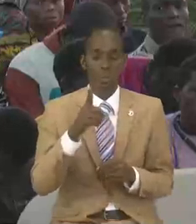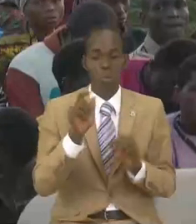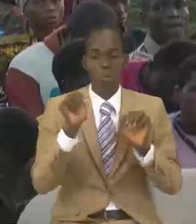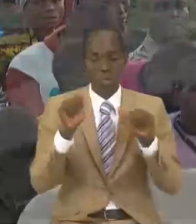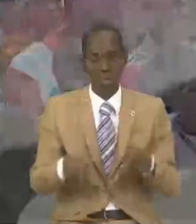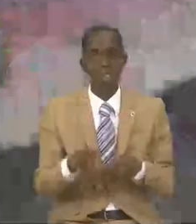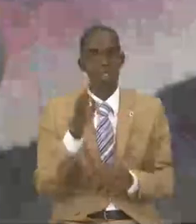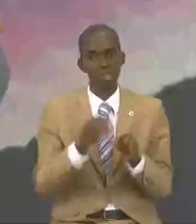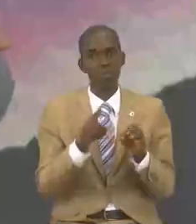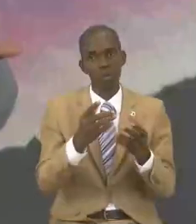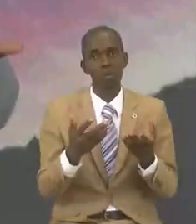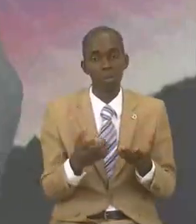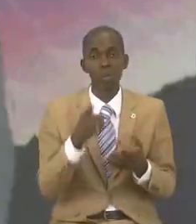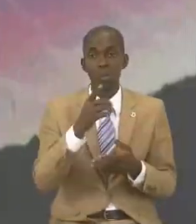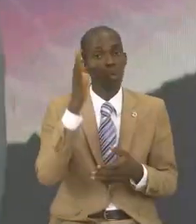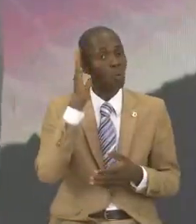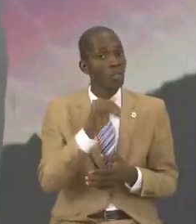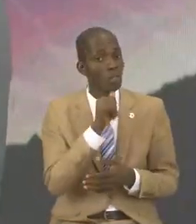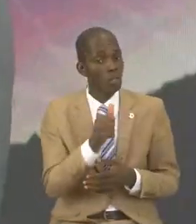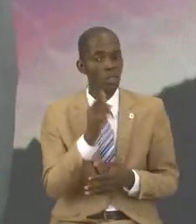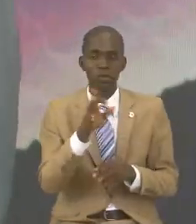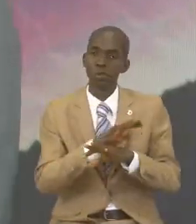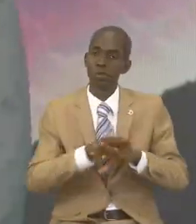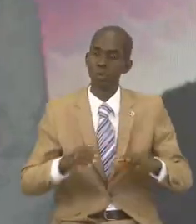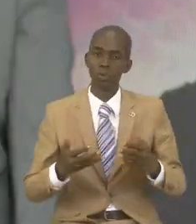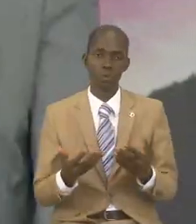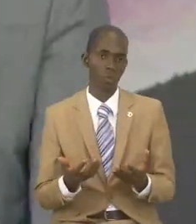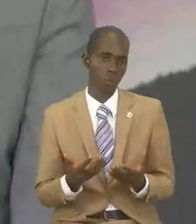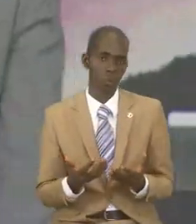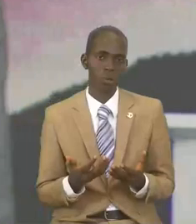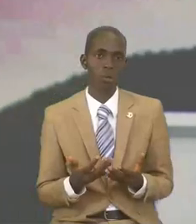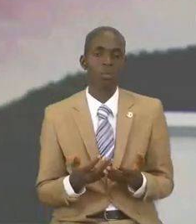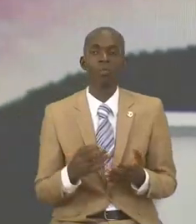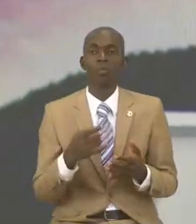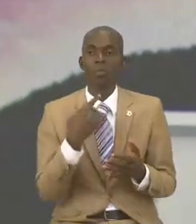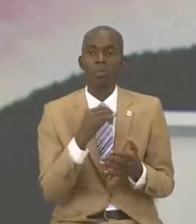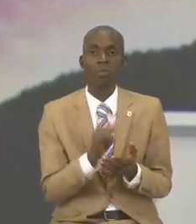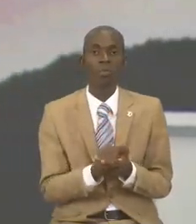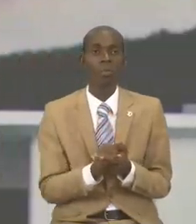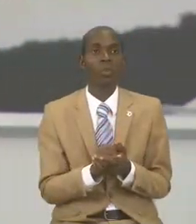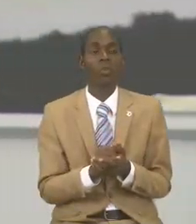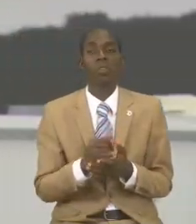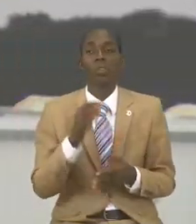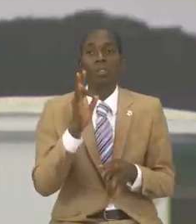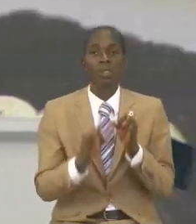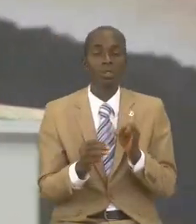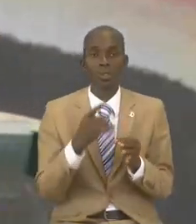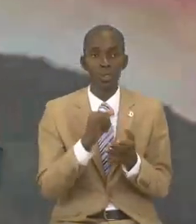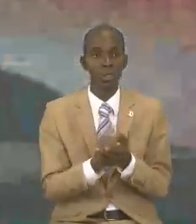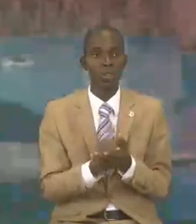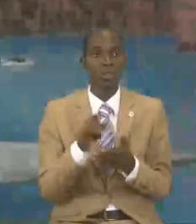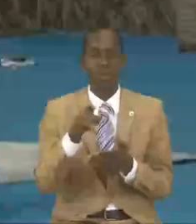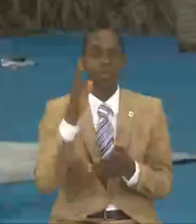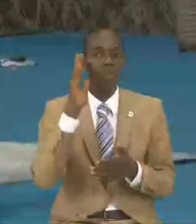Tu peux si tu veux. Tu ne feras pas si tu ne veux pas. Parce que maintenant, il dit, tu ne dois